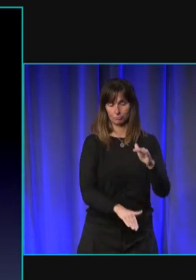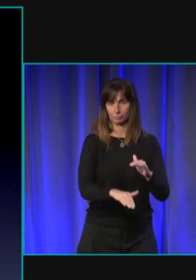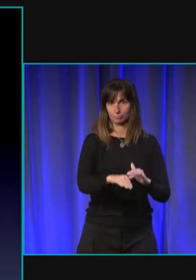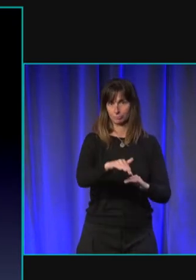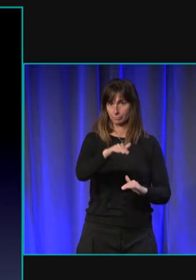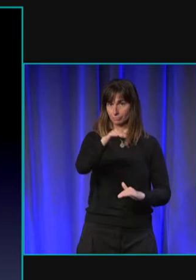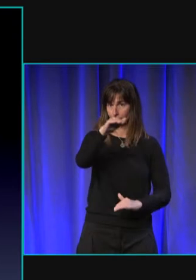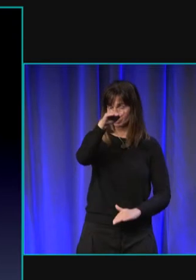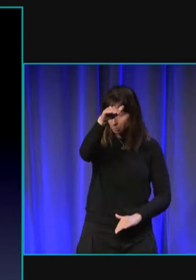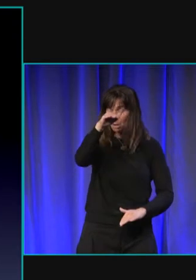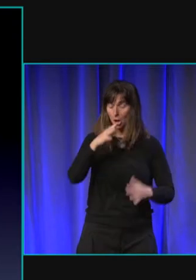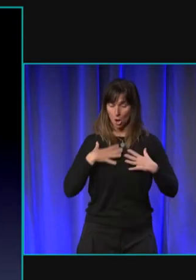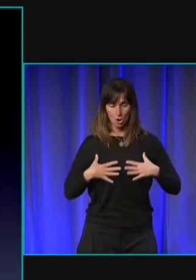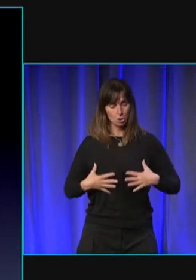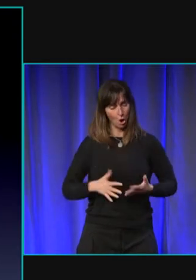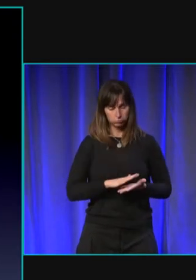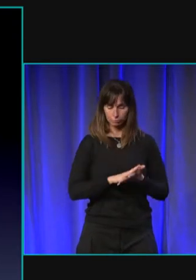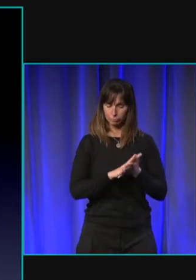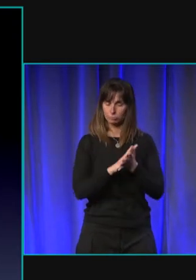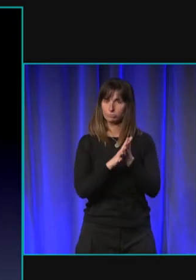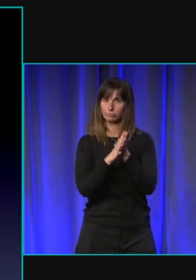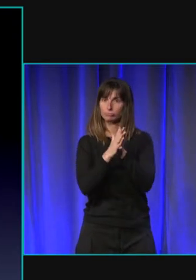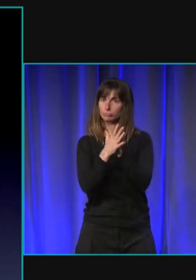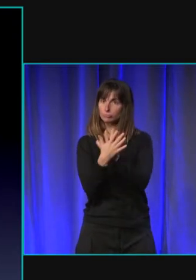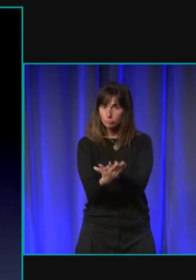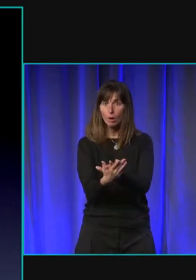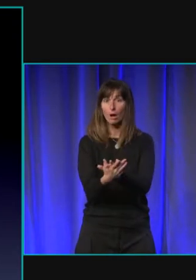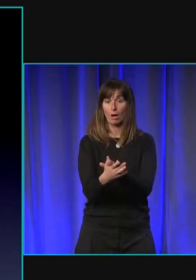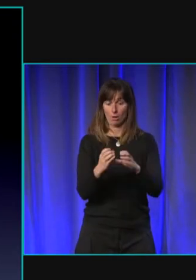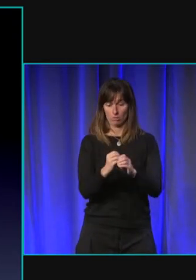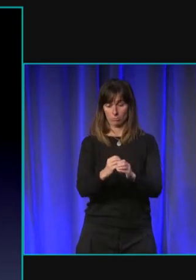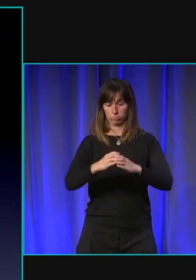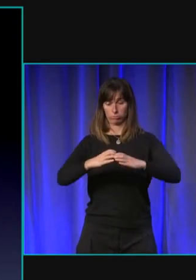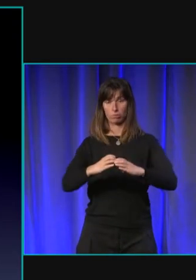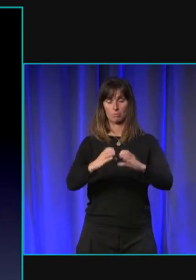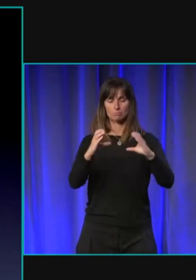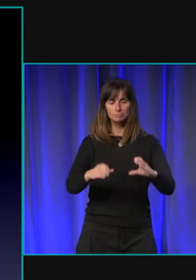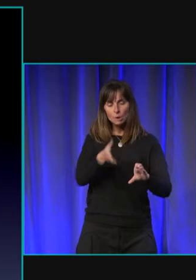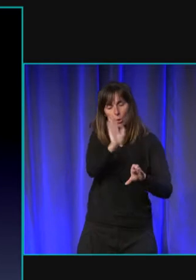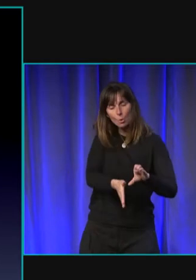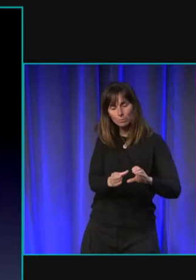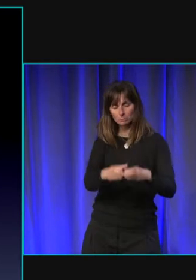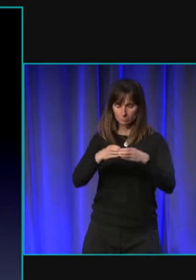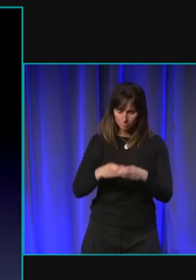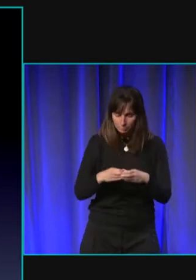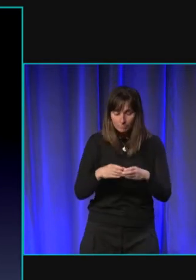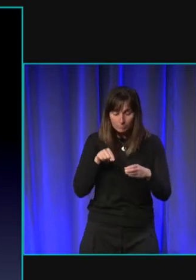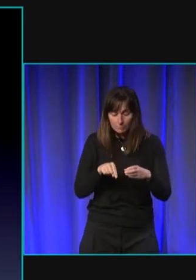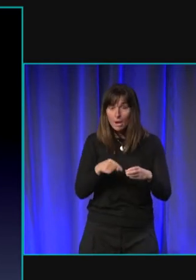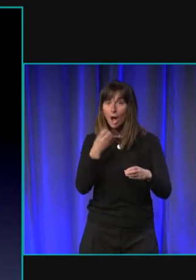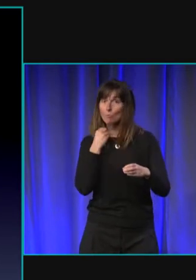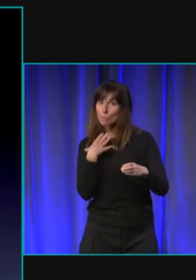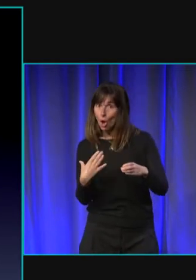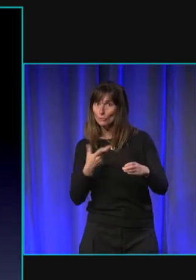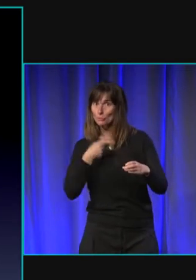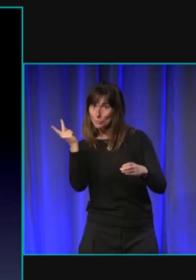croissance et la maturation, dans un fascicule musculaire d'adulte, vous aurez plus de fibres blanches, rapides,